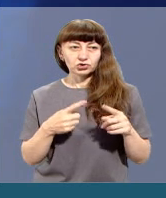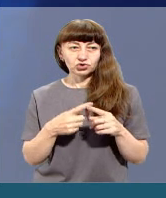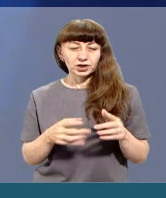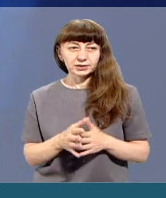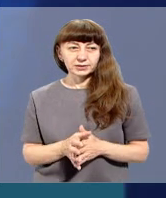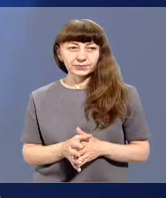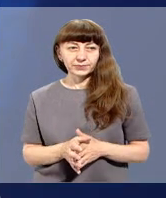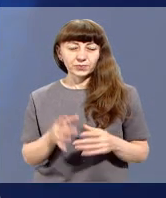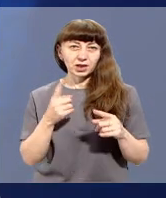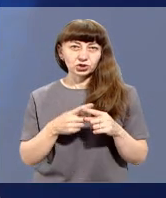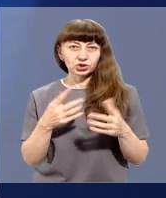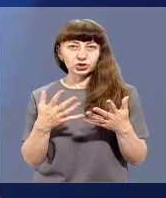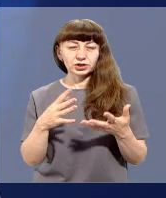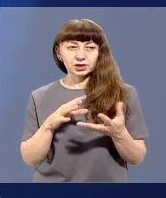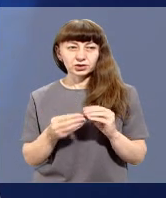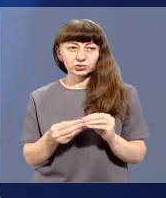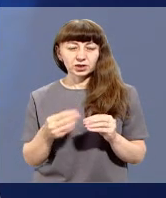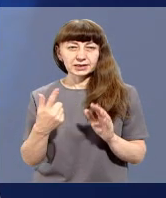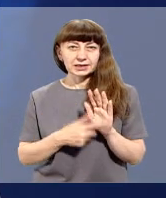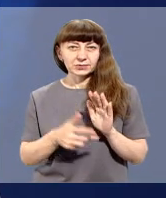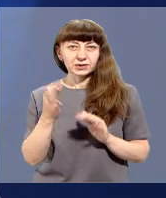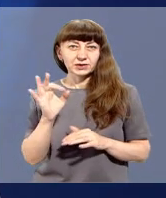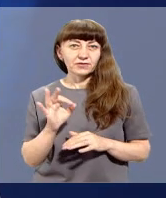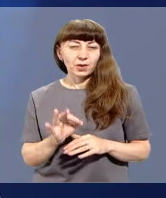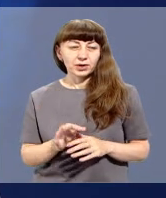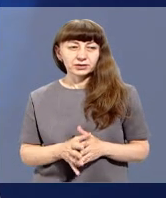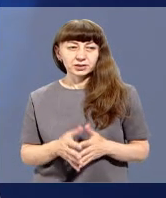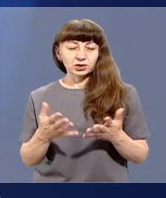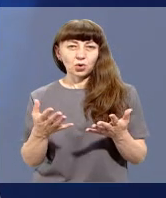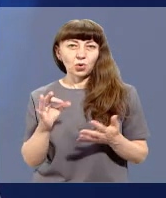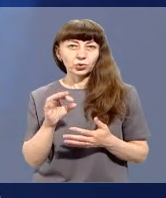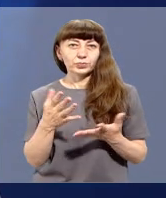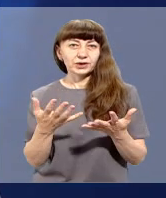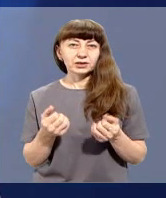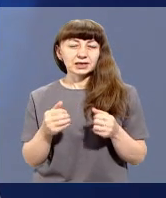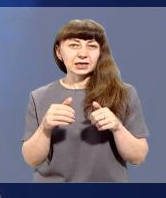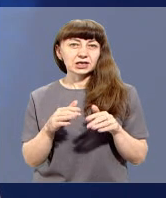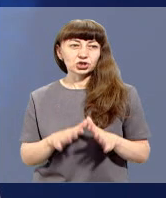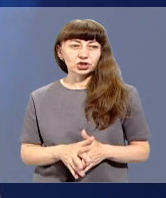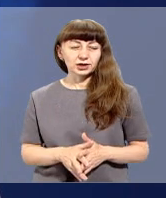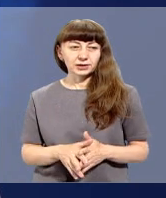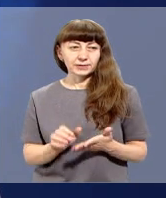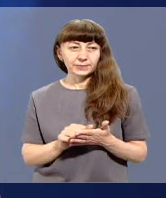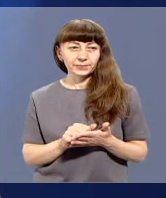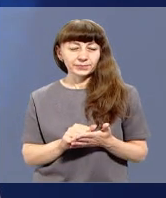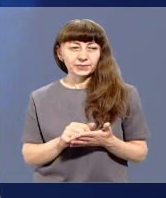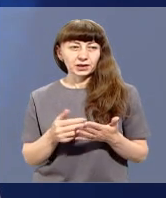АДМ-органы приняли положительные решения. Это почти 72% от всех принятых решений. Обременяющие акты